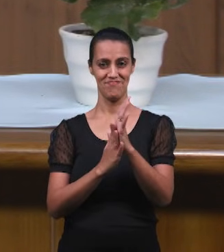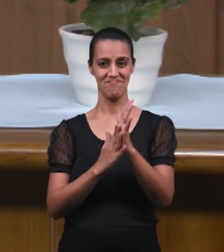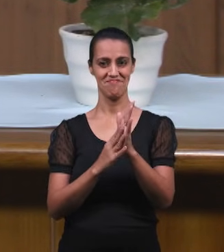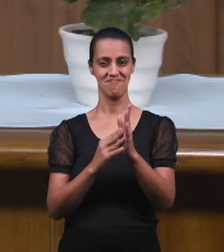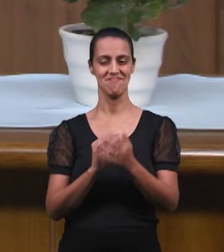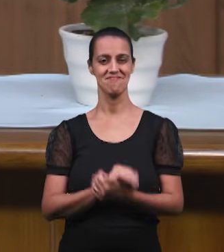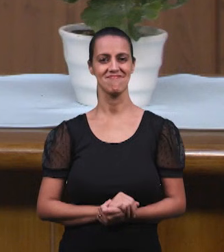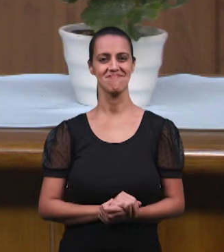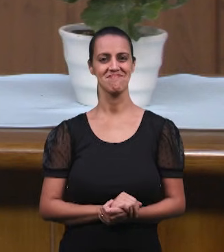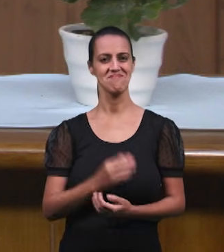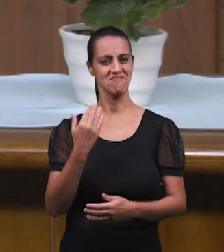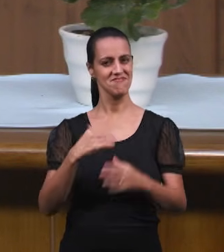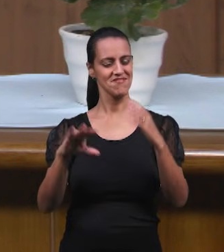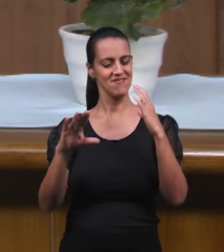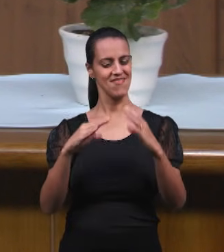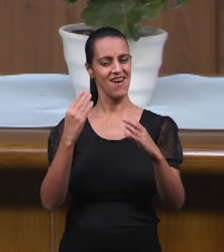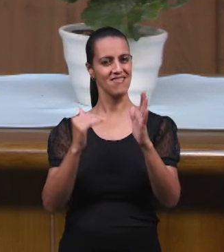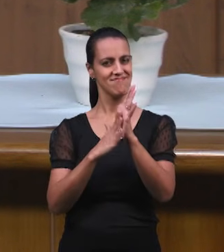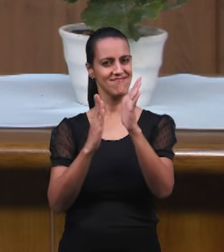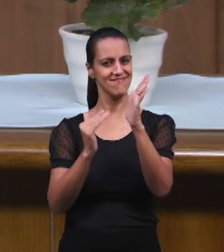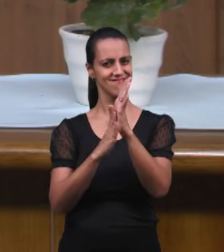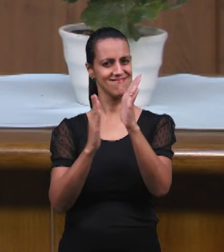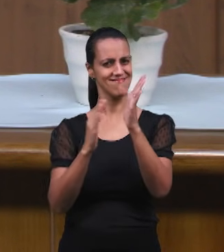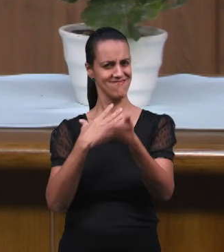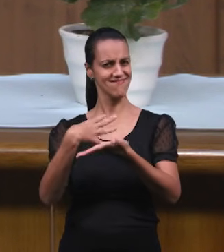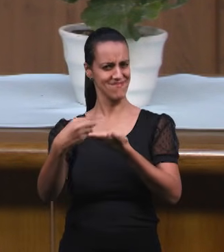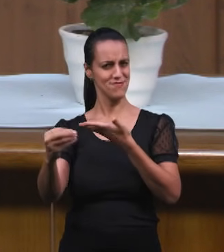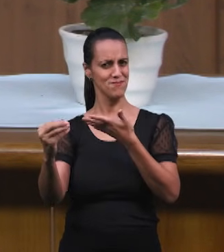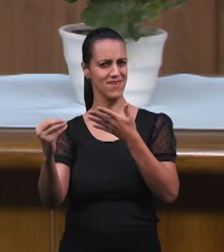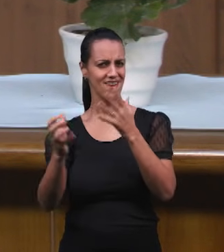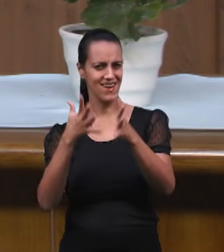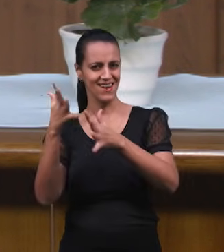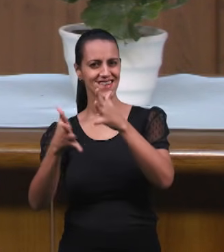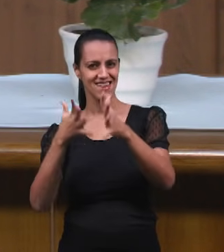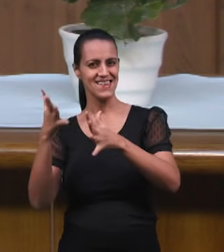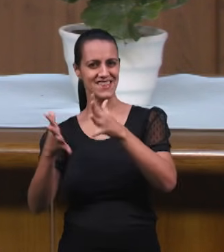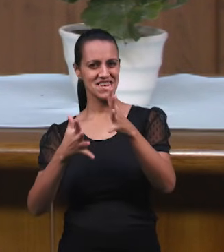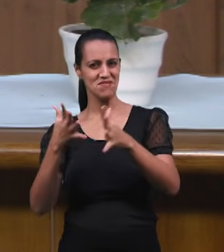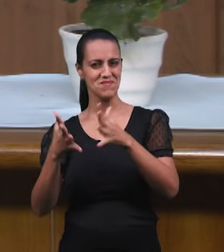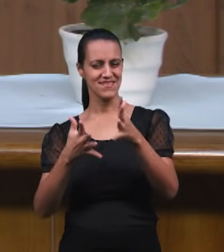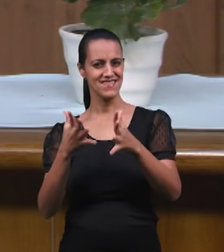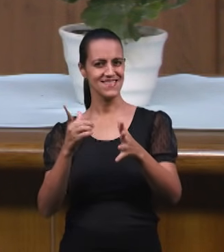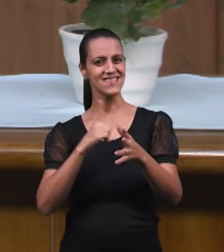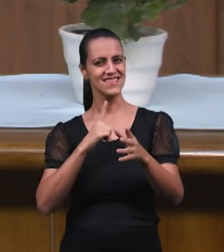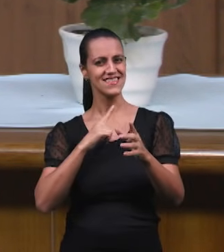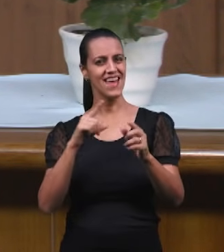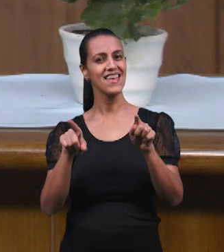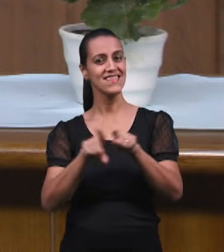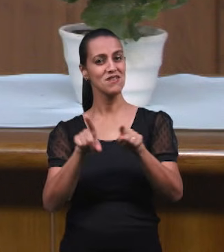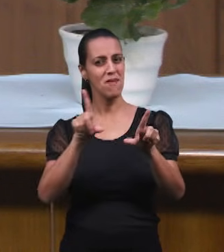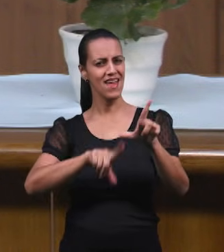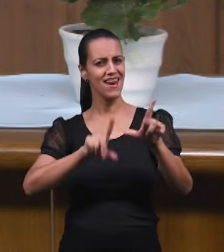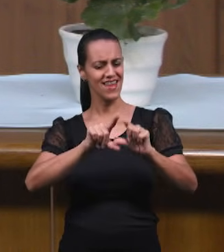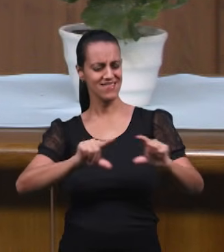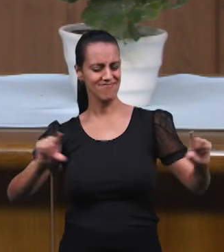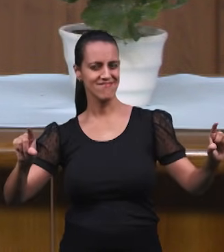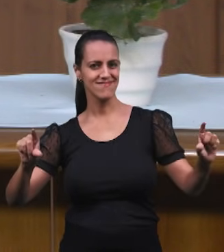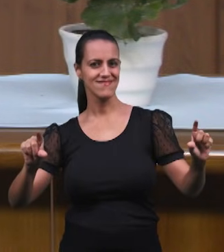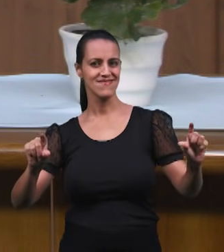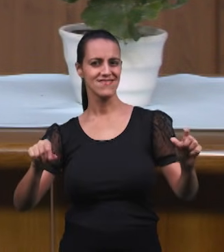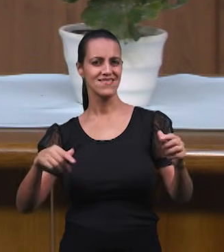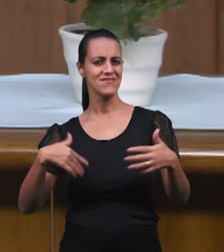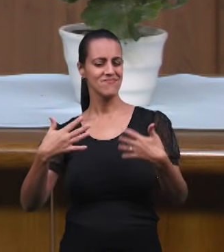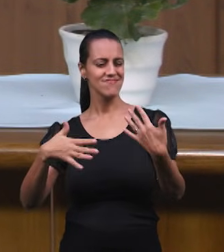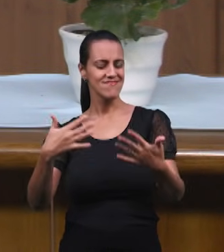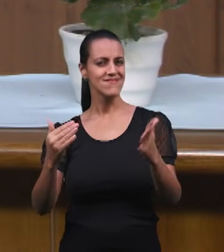un chant d'adoration à notre Dieu. Chantez avec nous. La lettre va apparaître à l'écran. À la mesure que nous